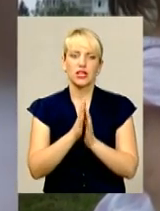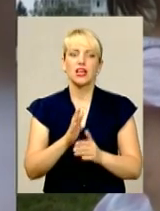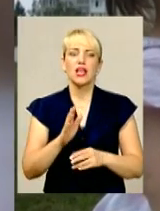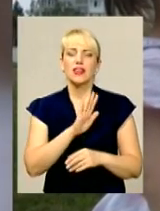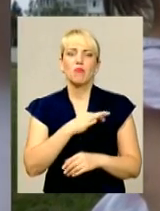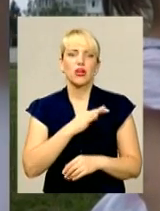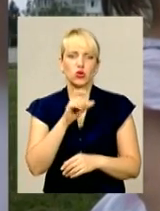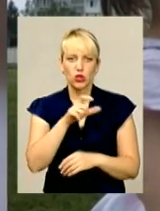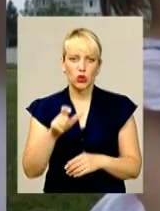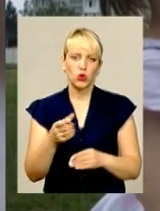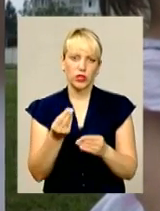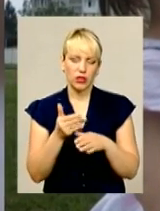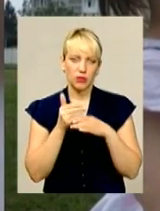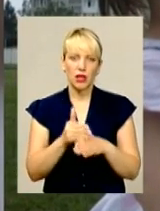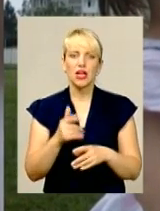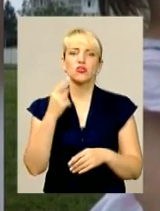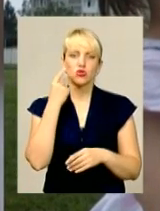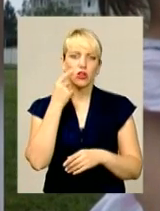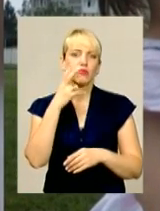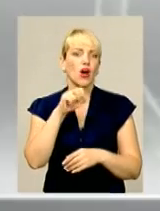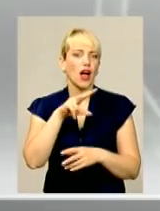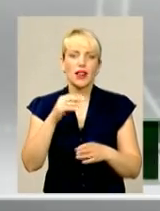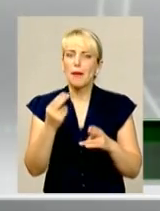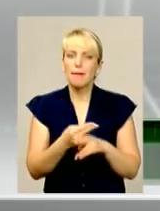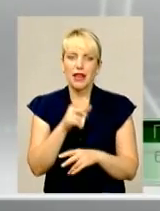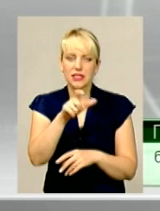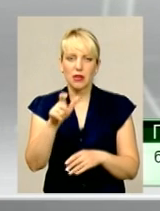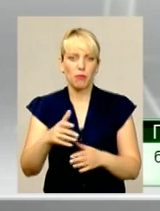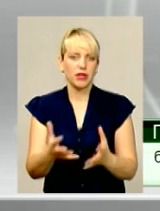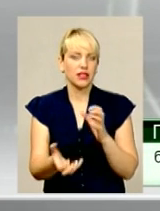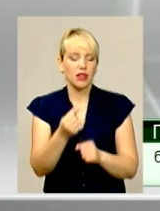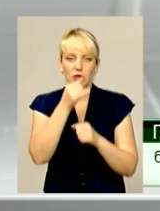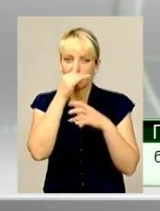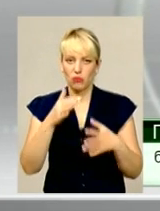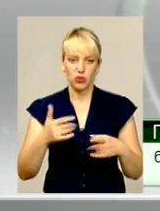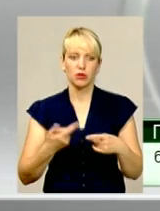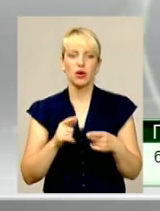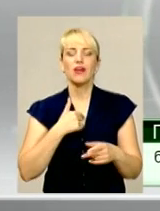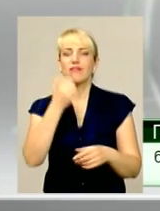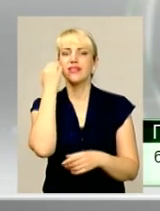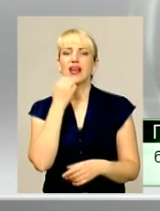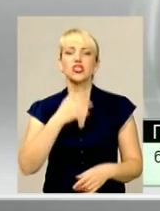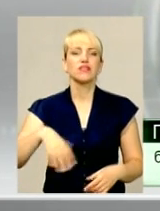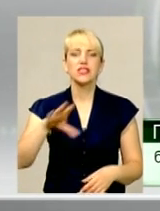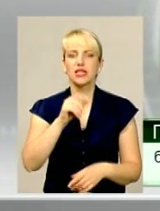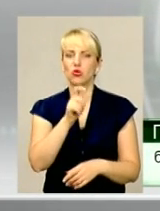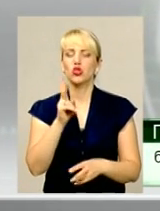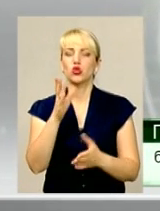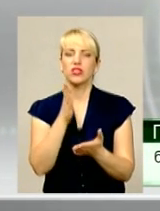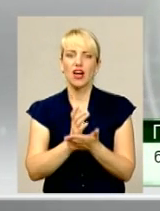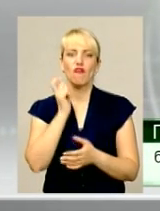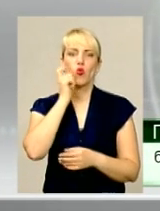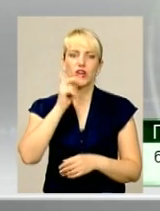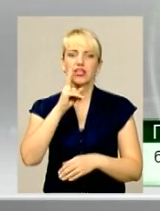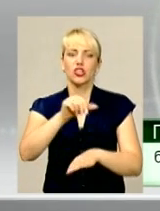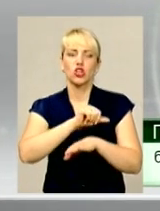Кажуть, вже соромно, але без людської підтримки не обійтися. Я дуже вдячний всім людям, які є в Україні. І за її межами,